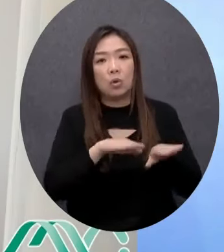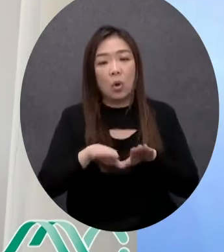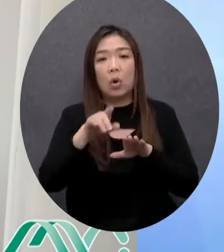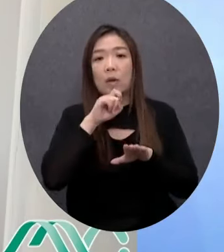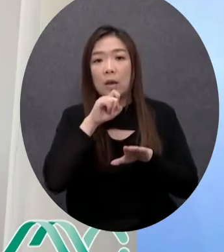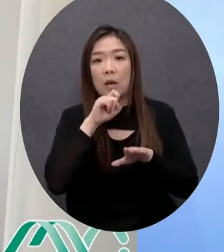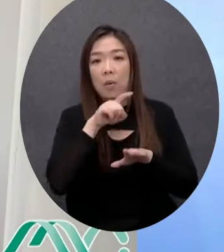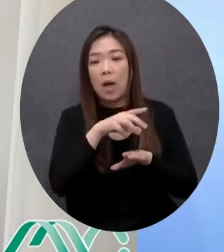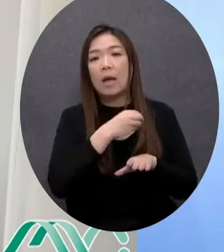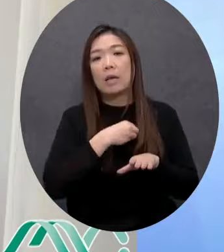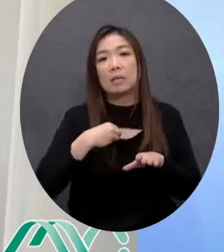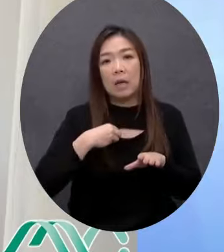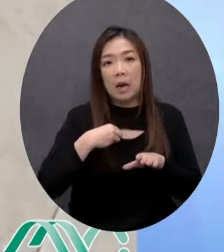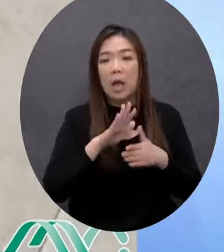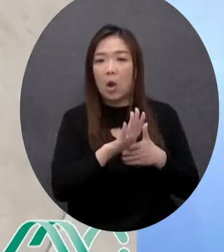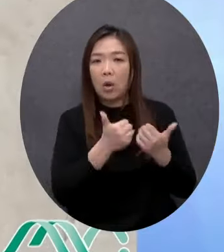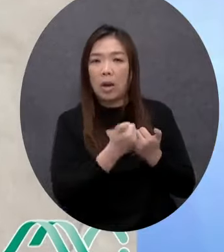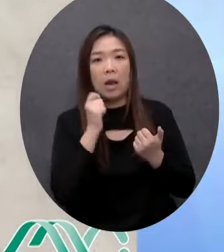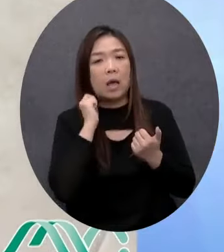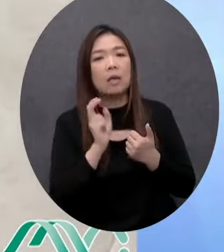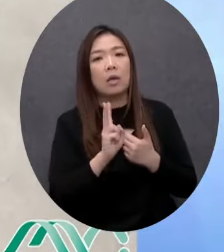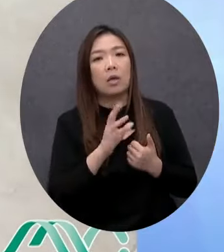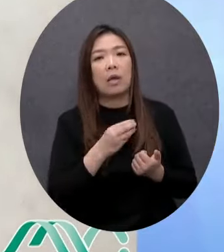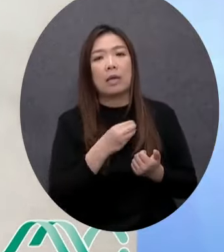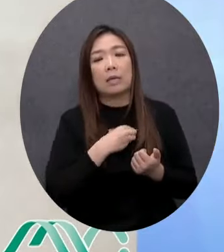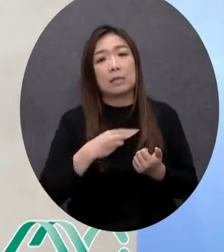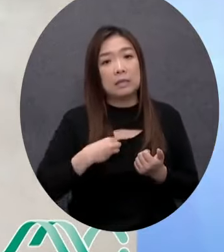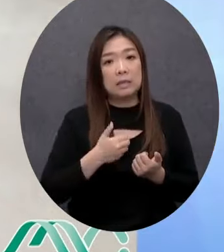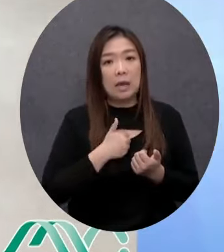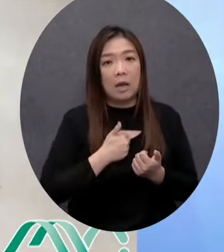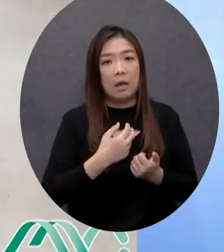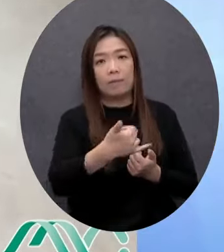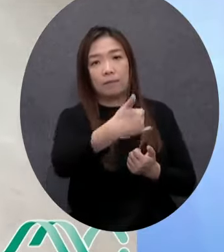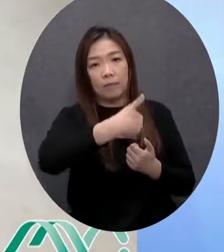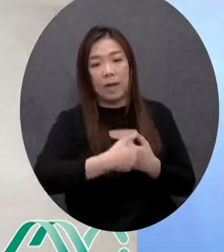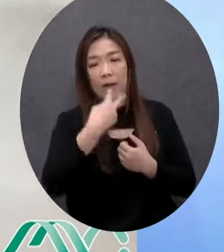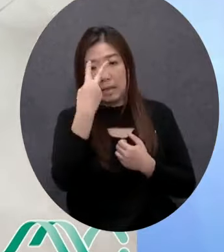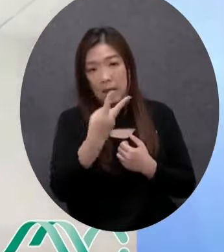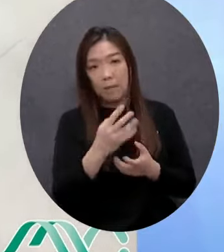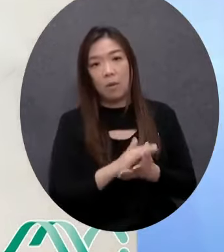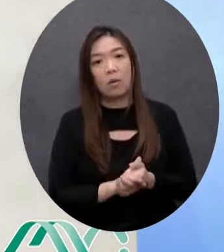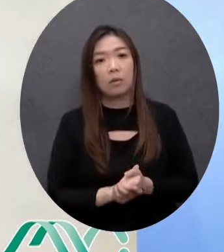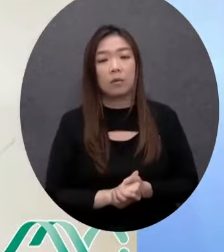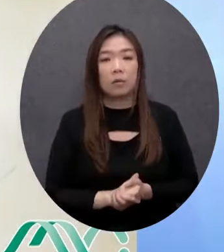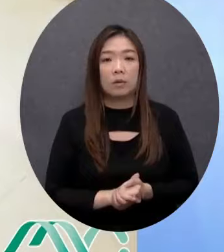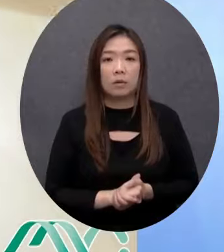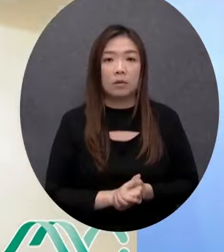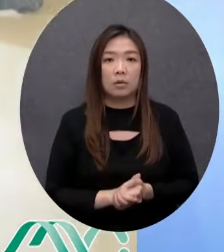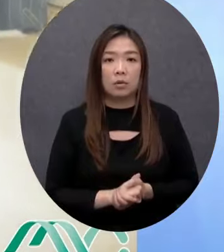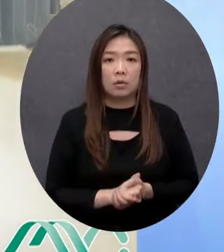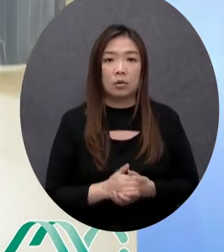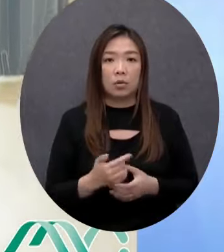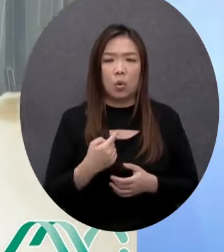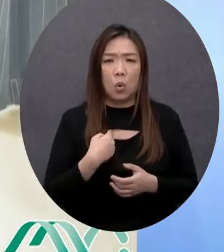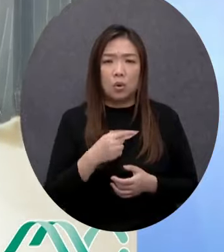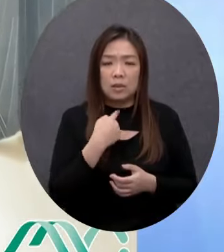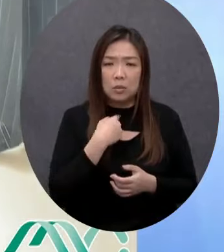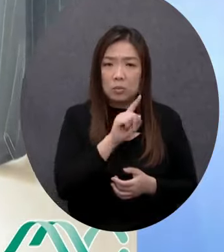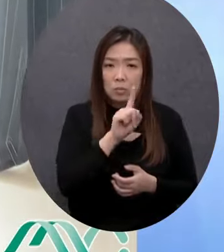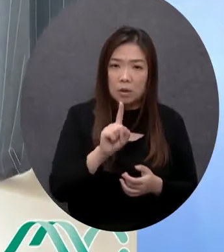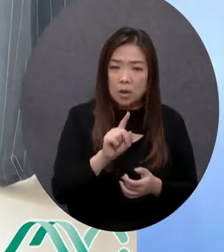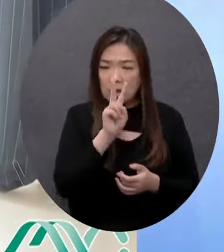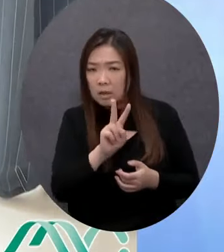師啦，太太又醫師啦，咁跟住去探我，咁啊將我嘅需要見到